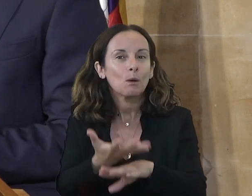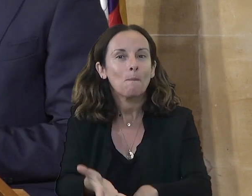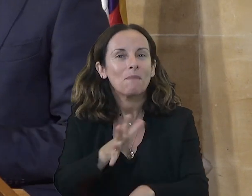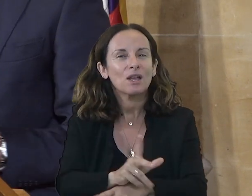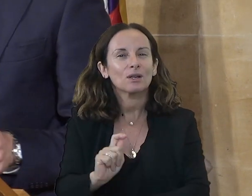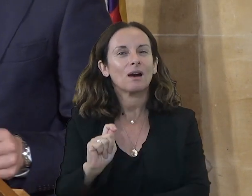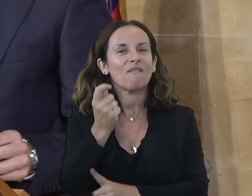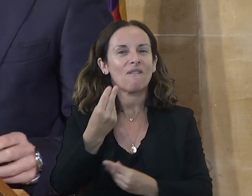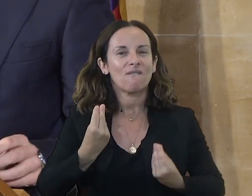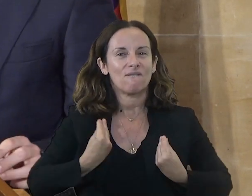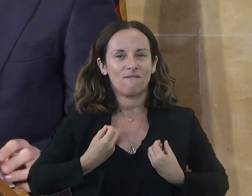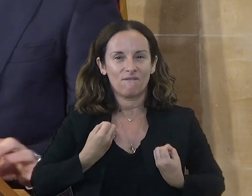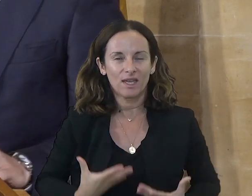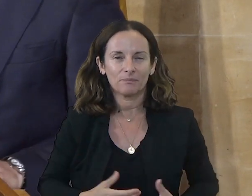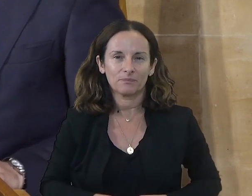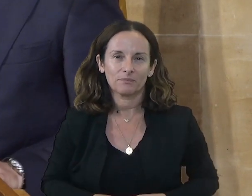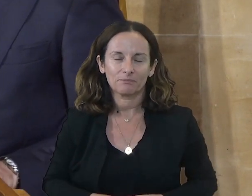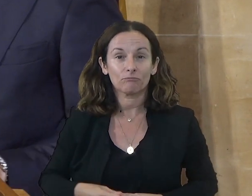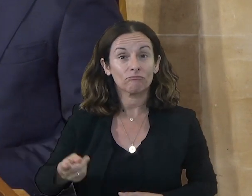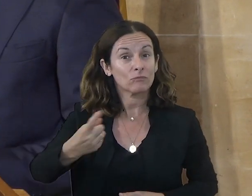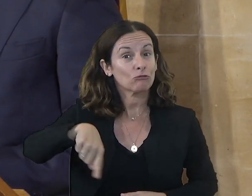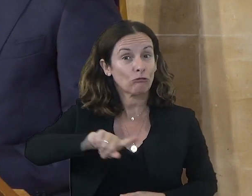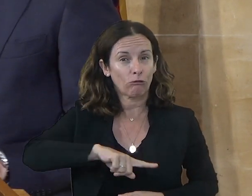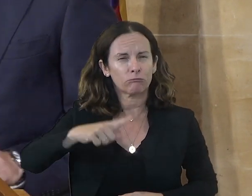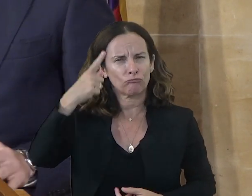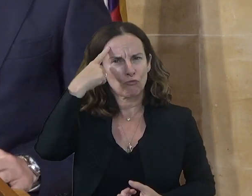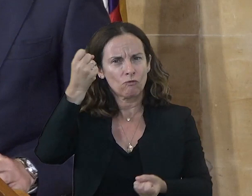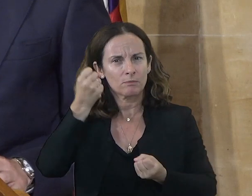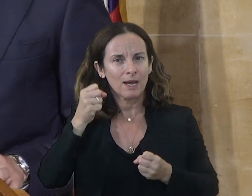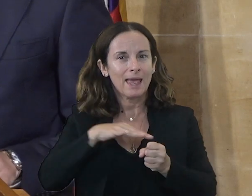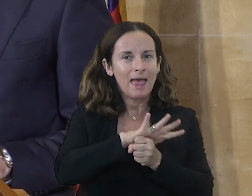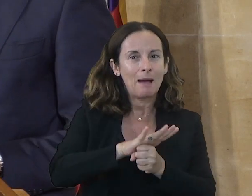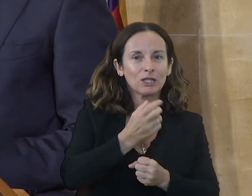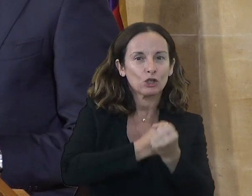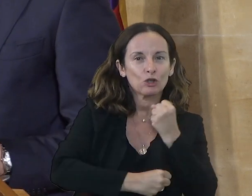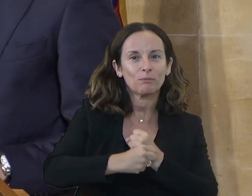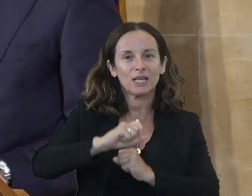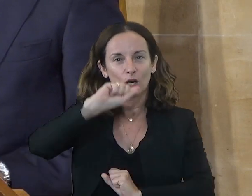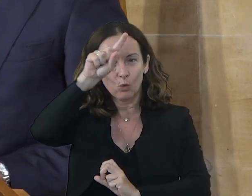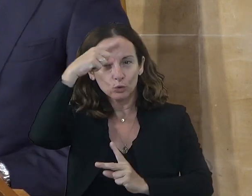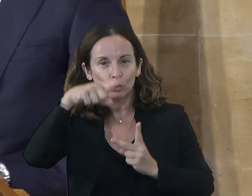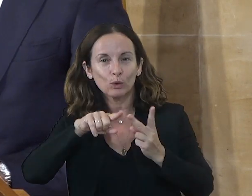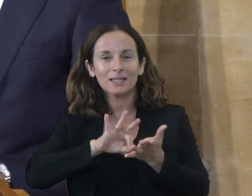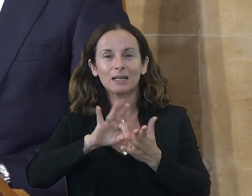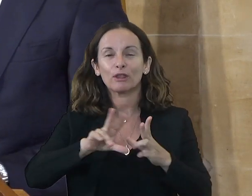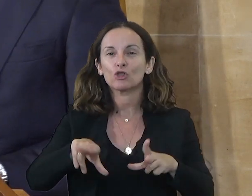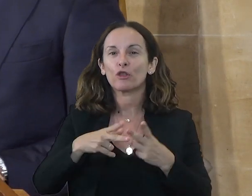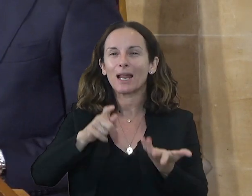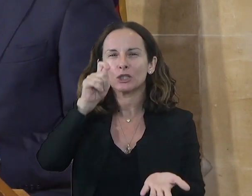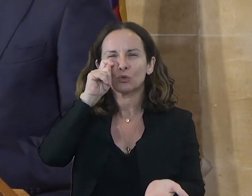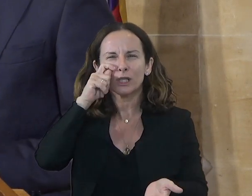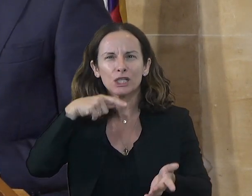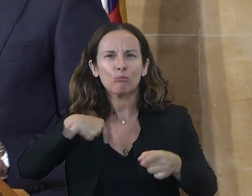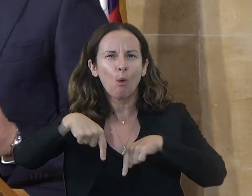de Mallorca el millor lloc per poder viure. Són experts en l'àmbit de l'economia, de la cultura, dels